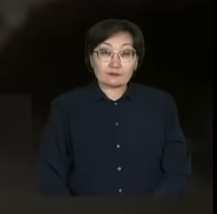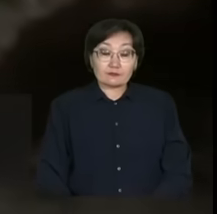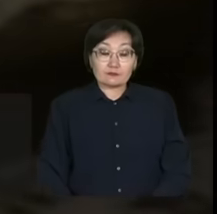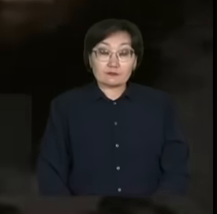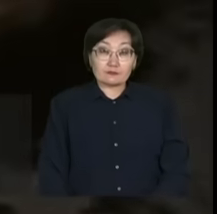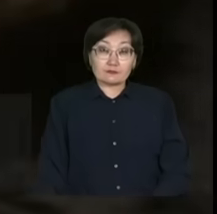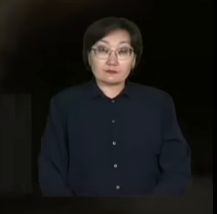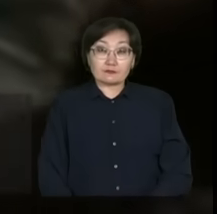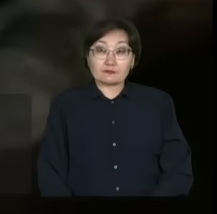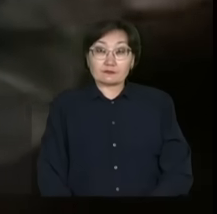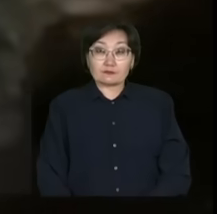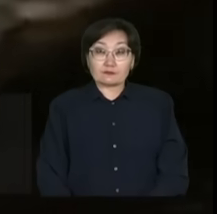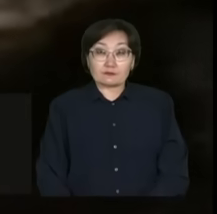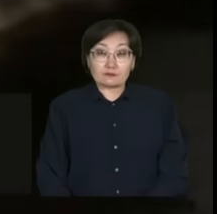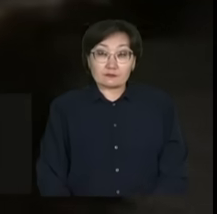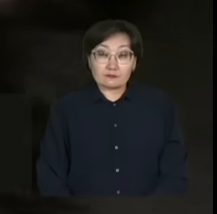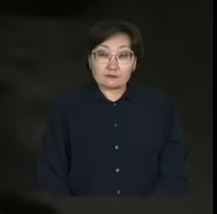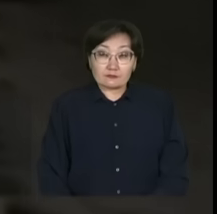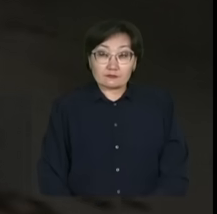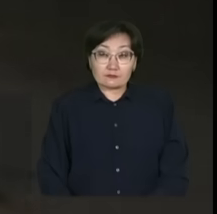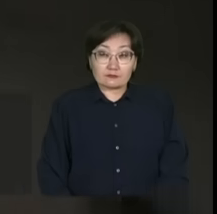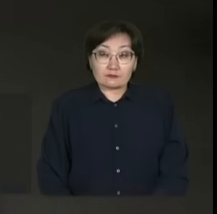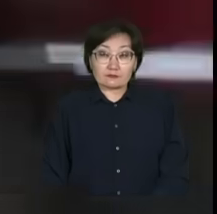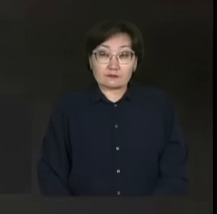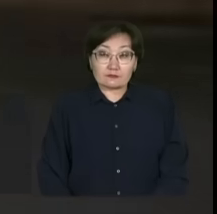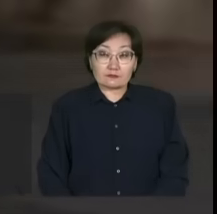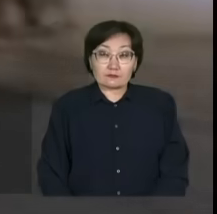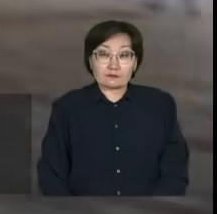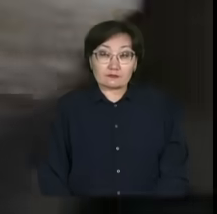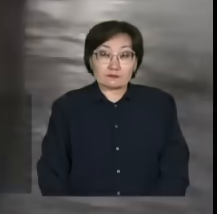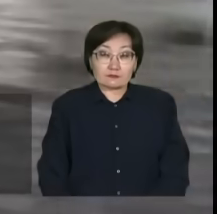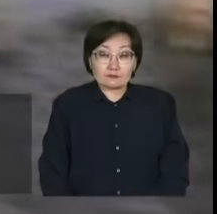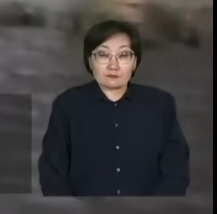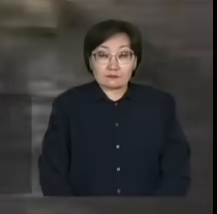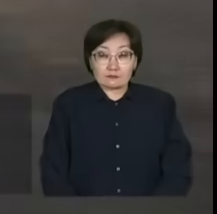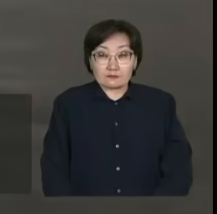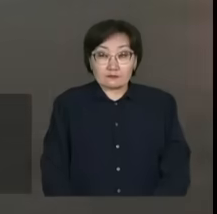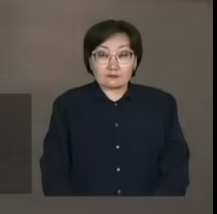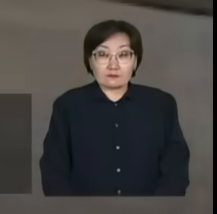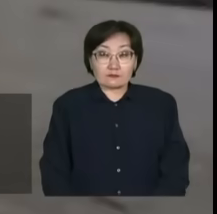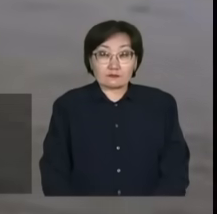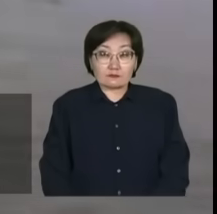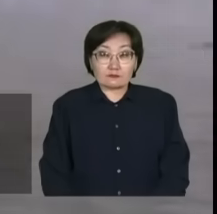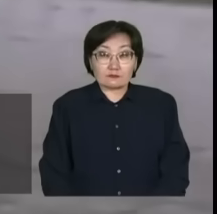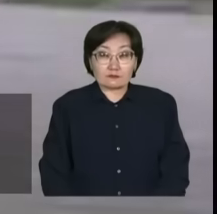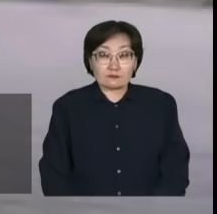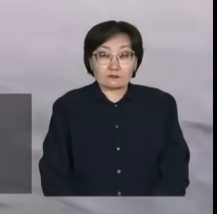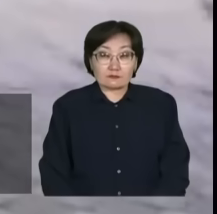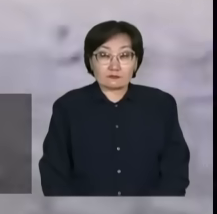Жігіттер, оянай. Бөгет жарып кетіп отырады. Бастауыңызды.